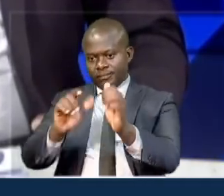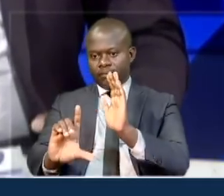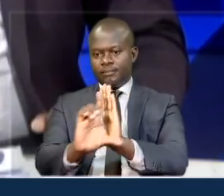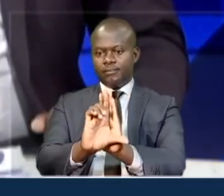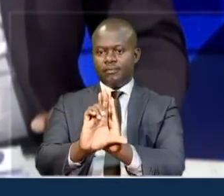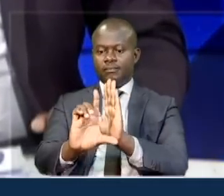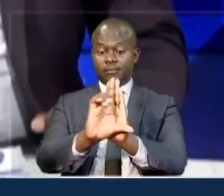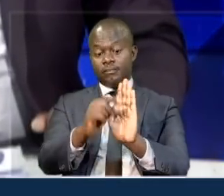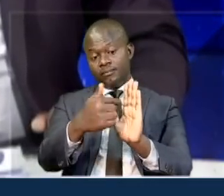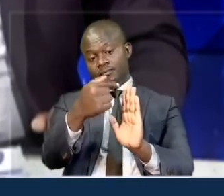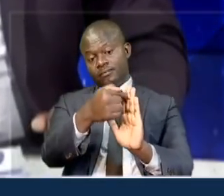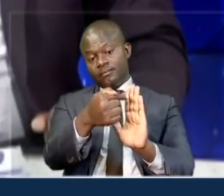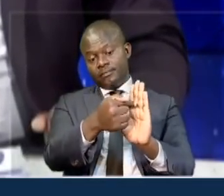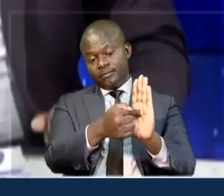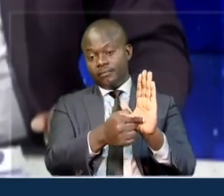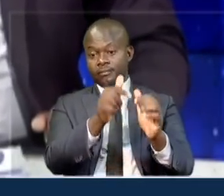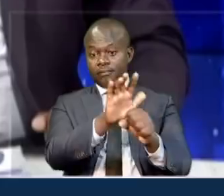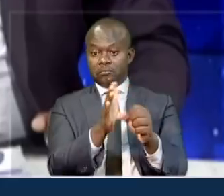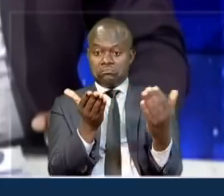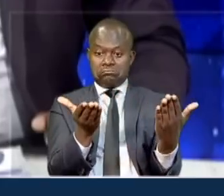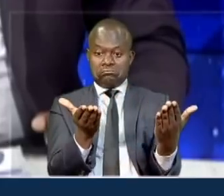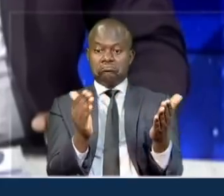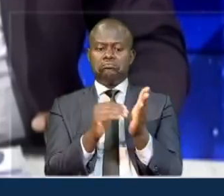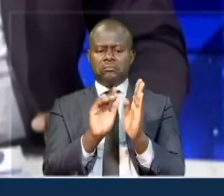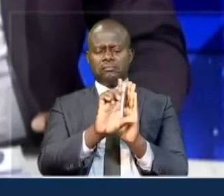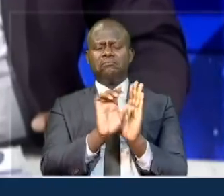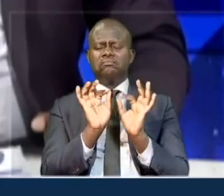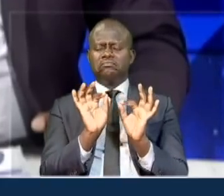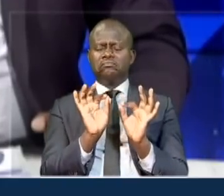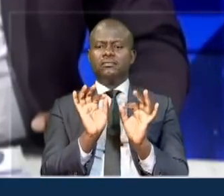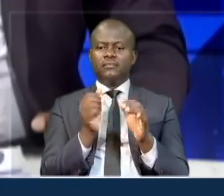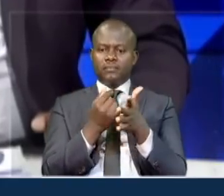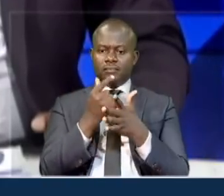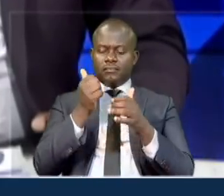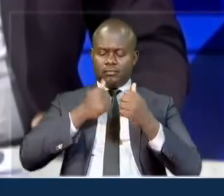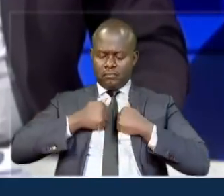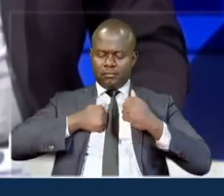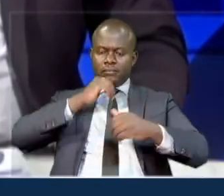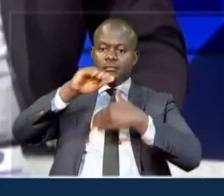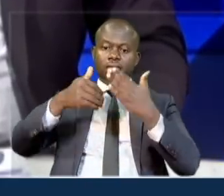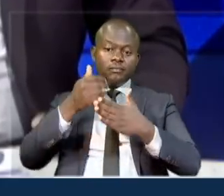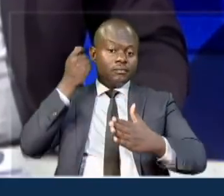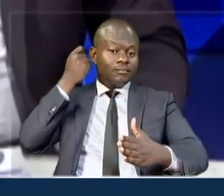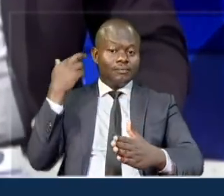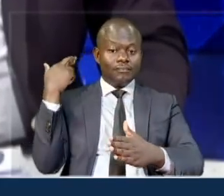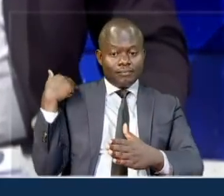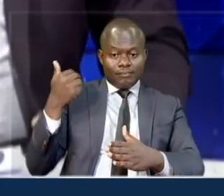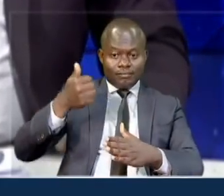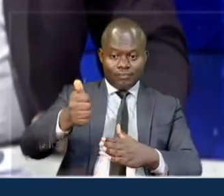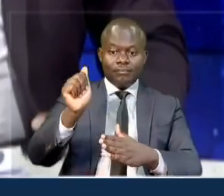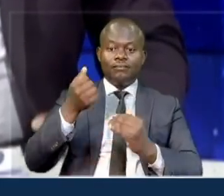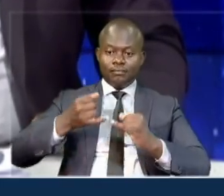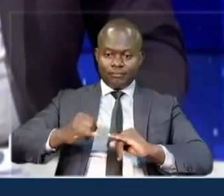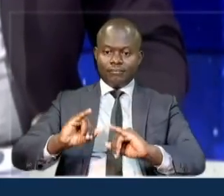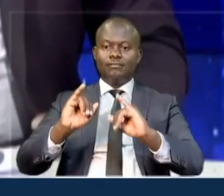mategeko, amategeko menshi arahari kandi ameze neza atuma buri munyarwanda ayiyumvamo kandi akanagira n'uruhare